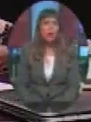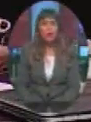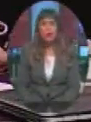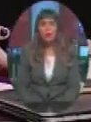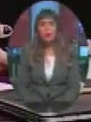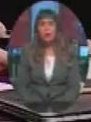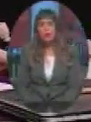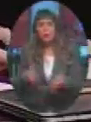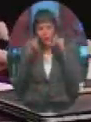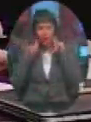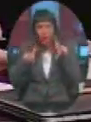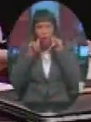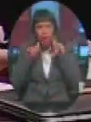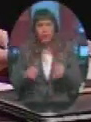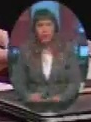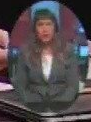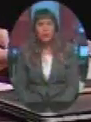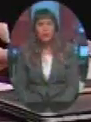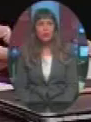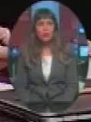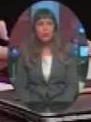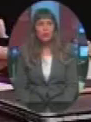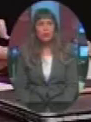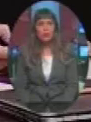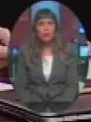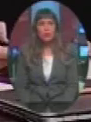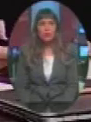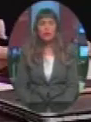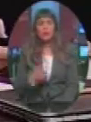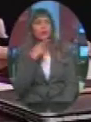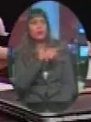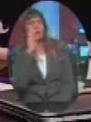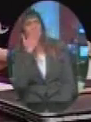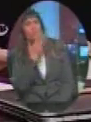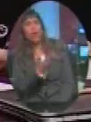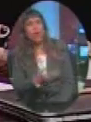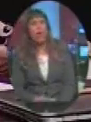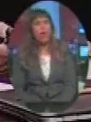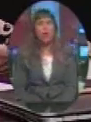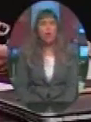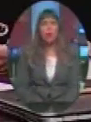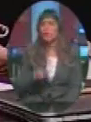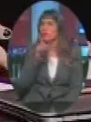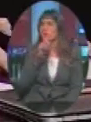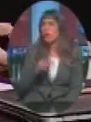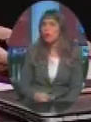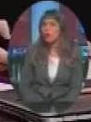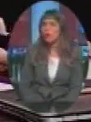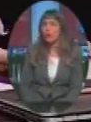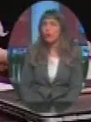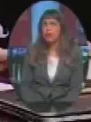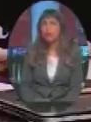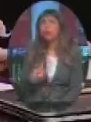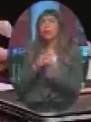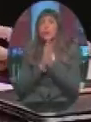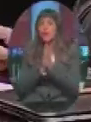דודי, דודי, אני קורא לך לסדר פעם ראשונה. אתה צבוע. דודי, אני קורא לך לסדר פעם שנייה. די. אני